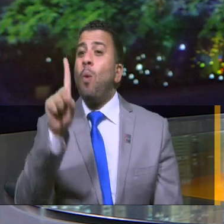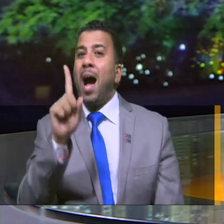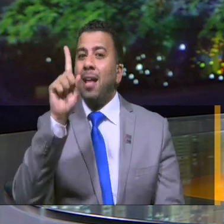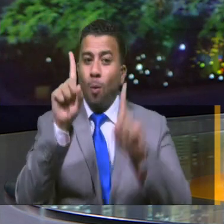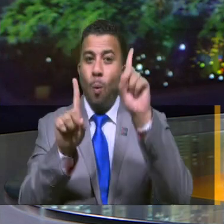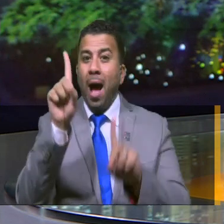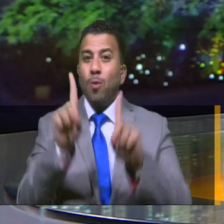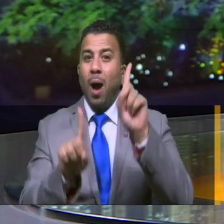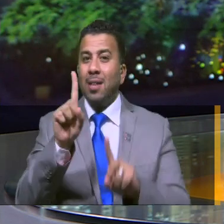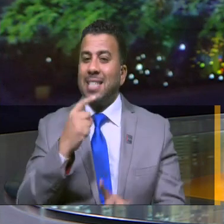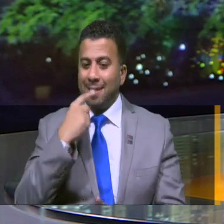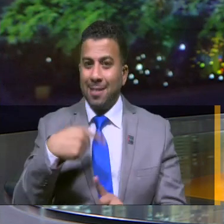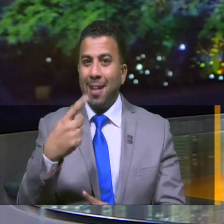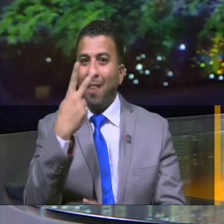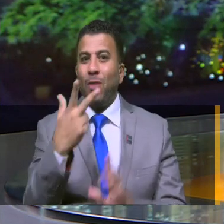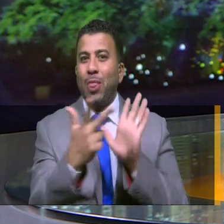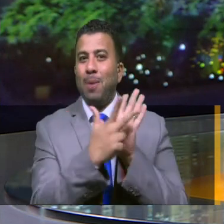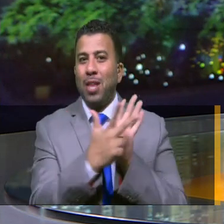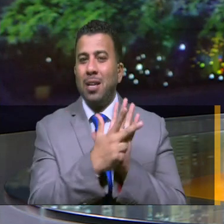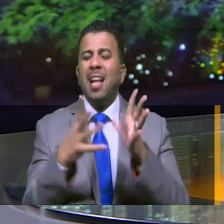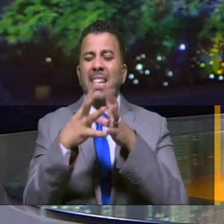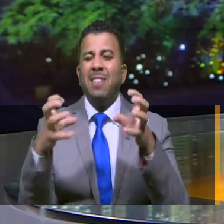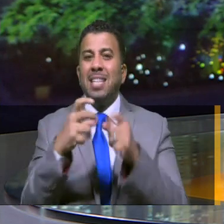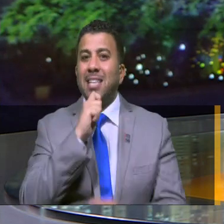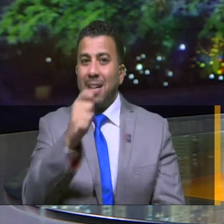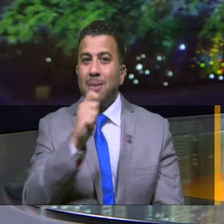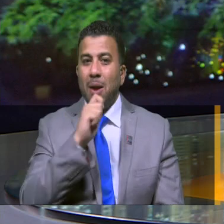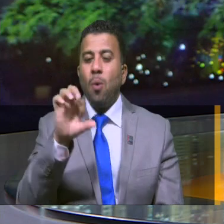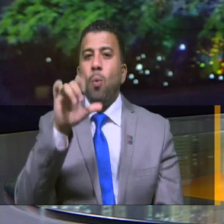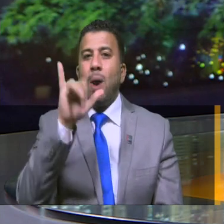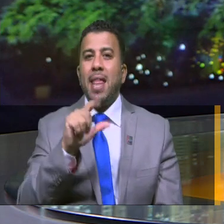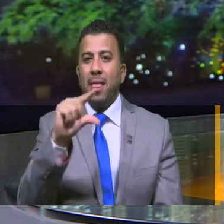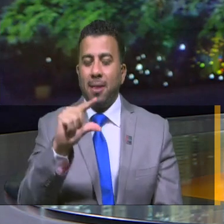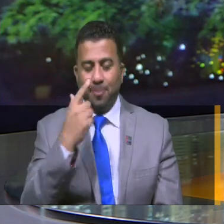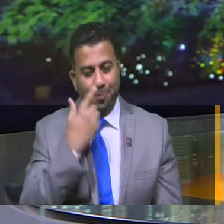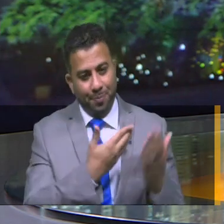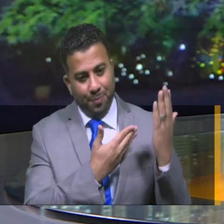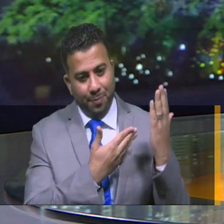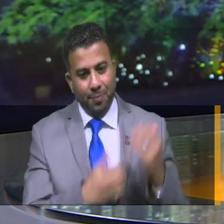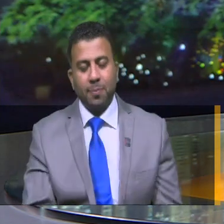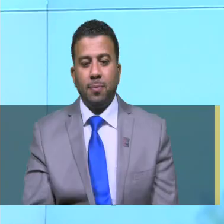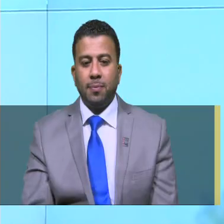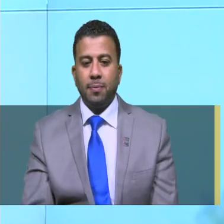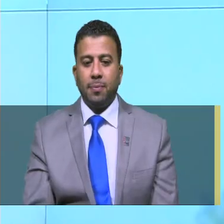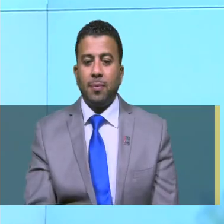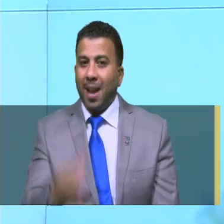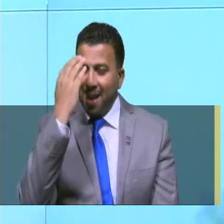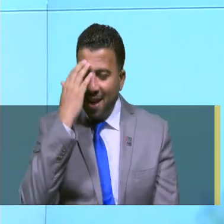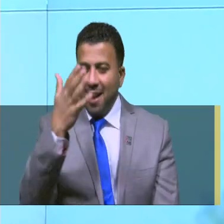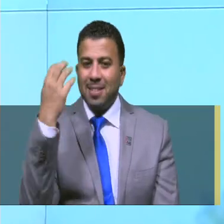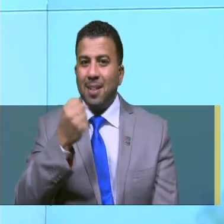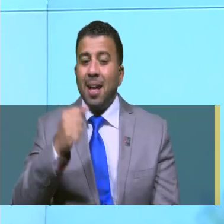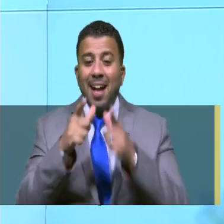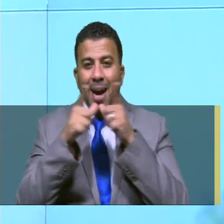من أول يناير المقبل. تفاصيل أوفى نتعرف عليها مع الزميل وليد عارف. أهلا بكم،